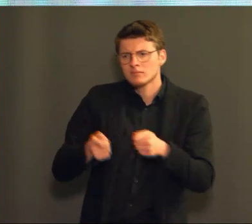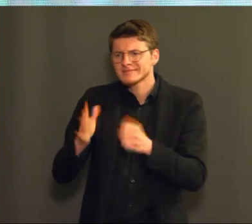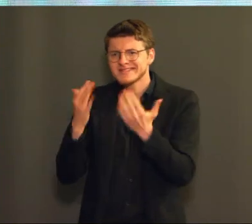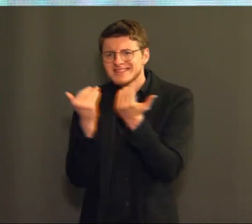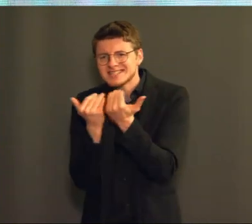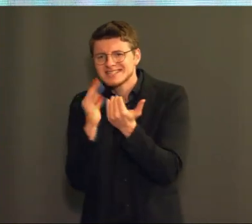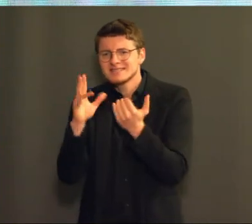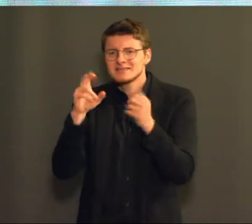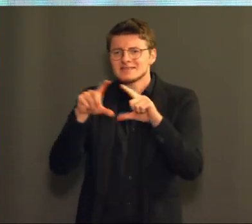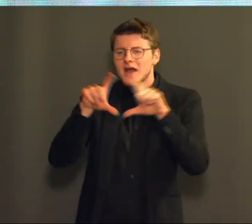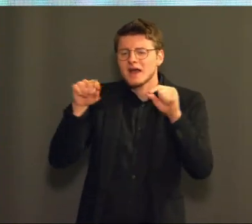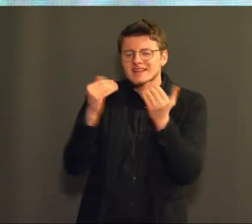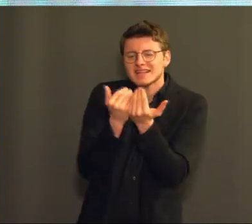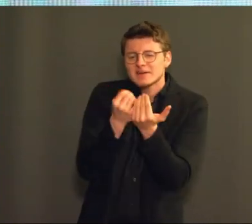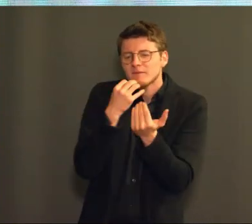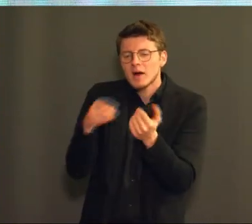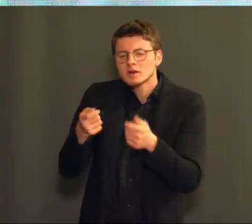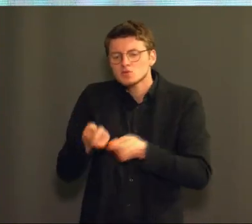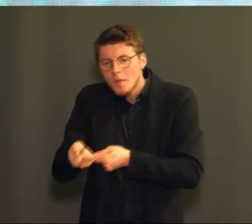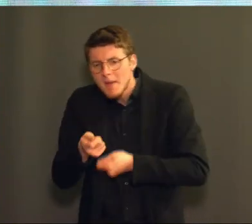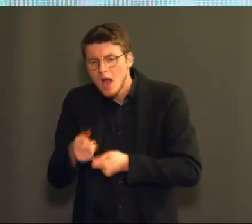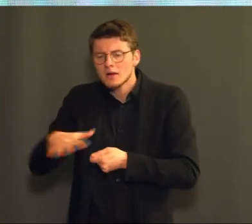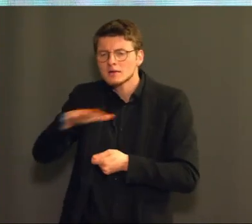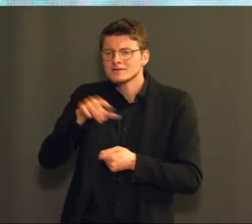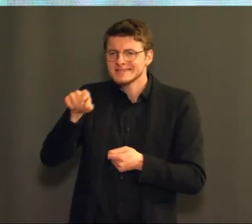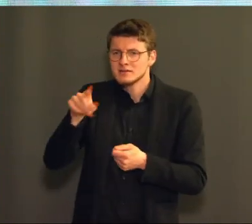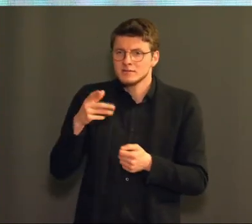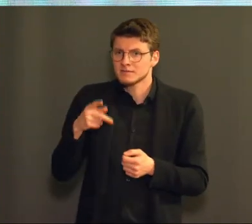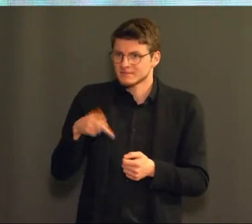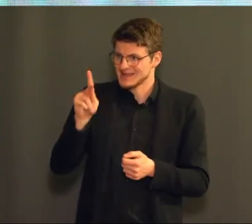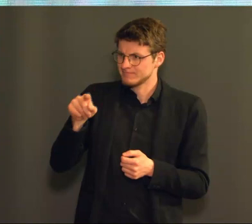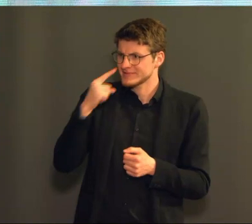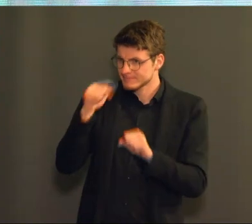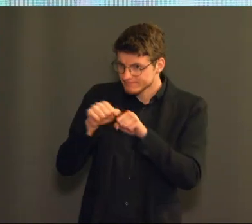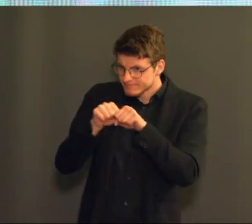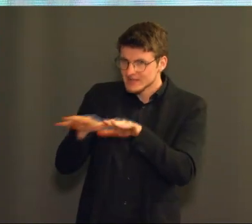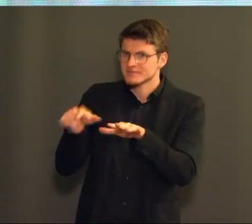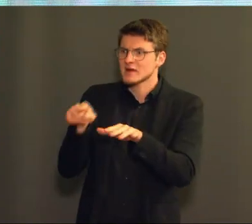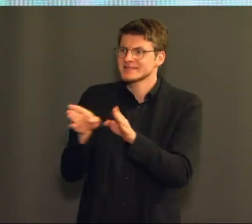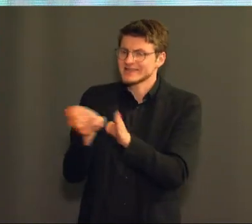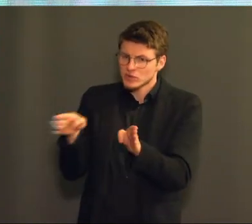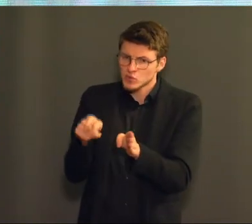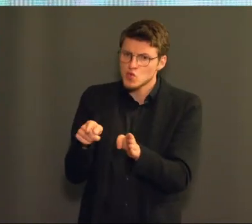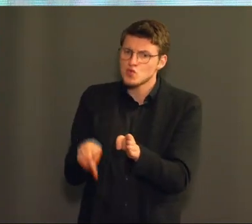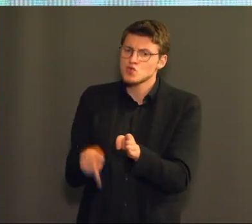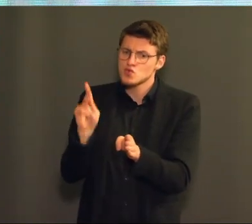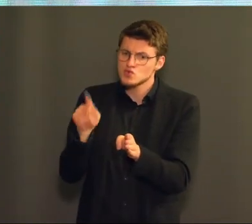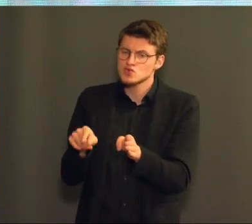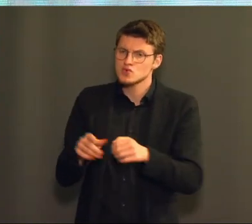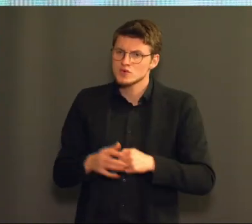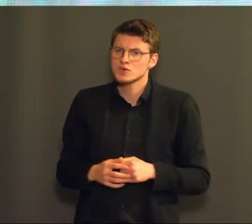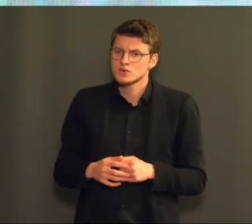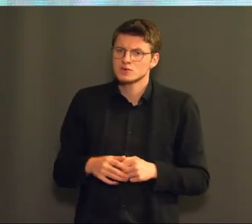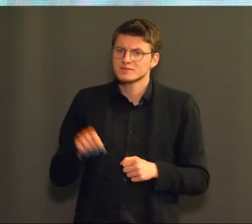zijn. Er is namelijk een hoge incidentie vastgesteld in deze sector. In deze